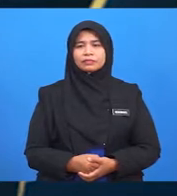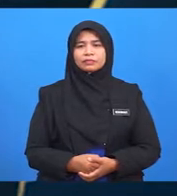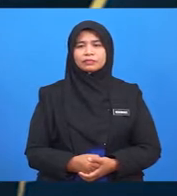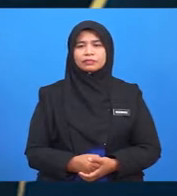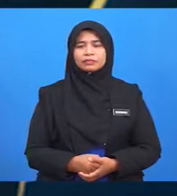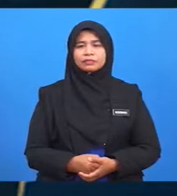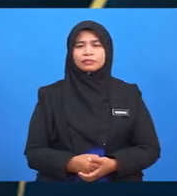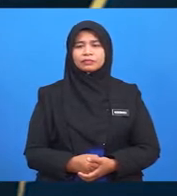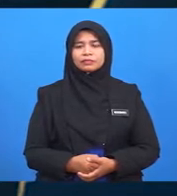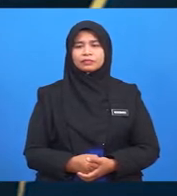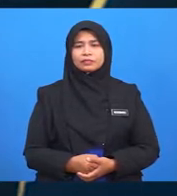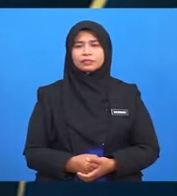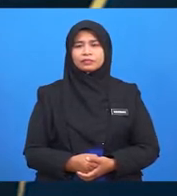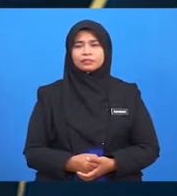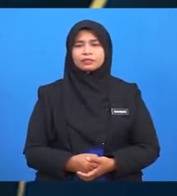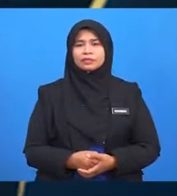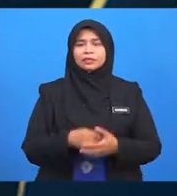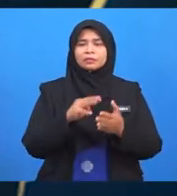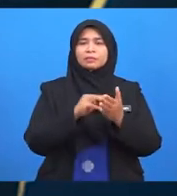Rawahul Bukhari.